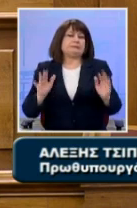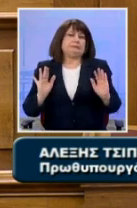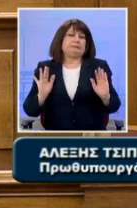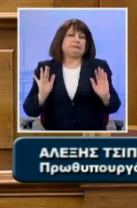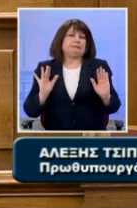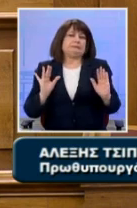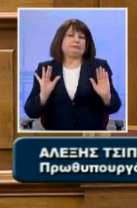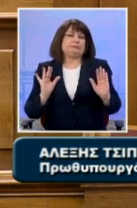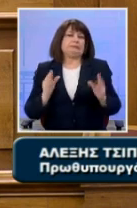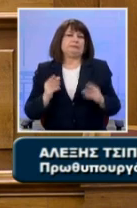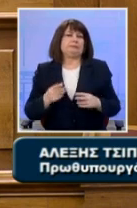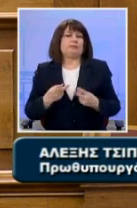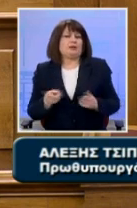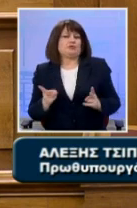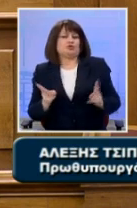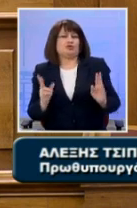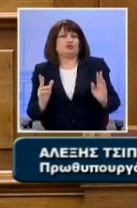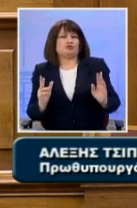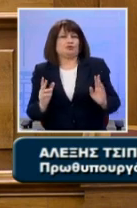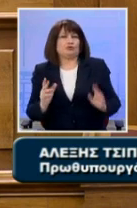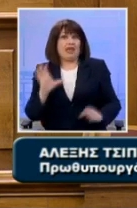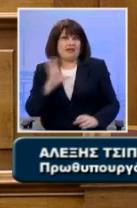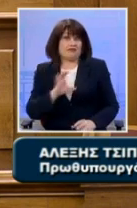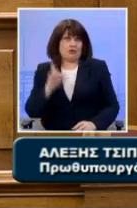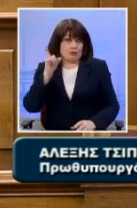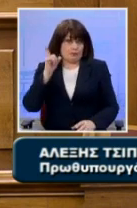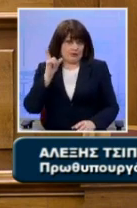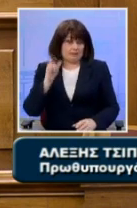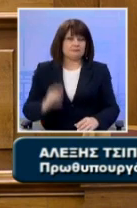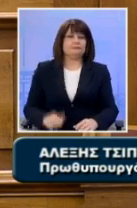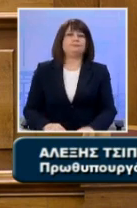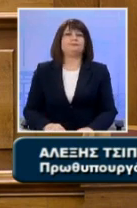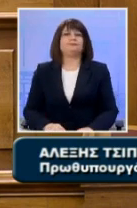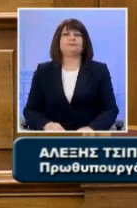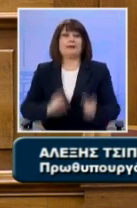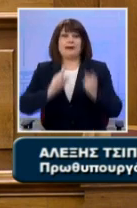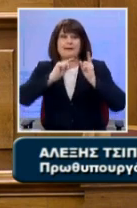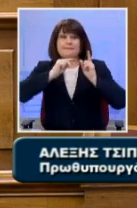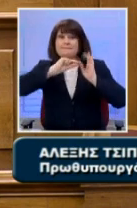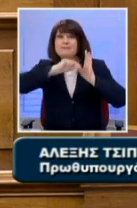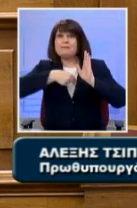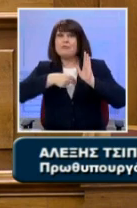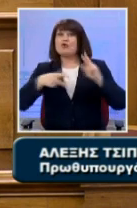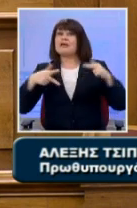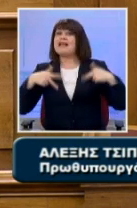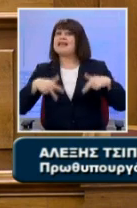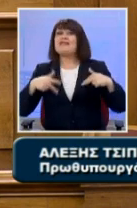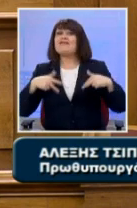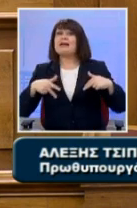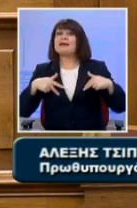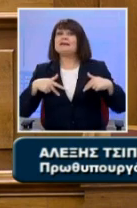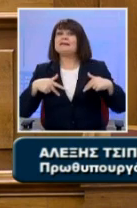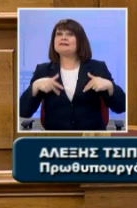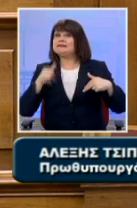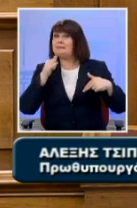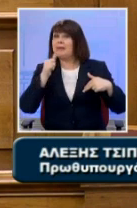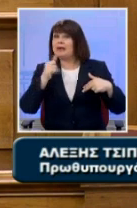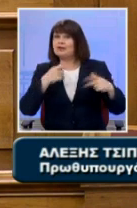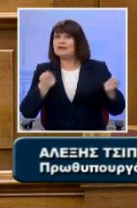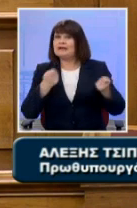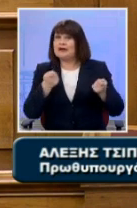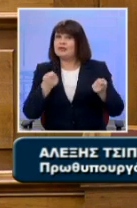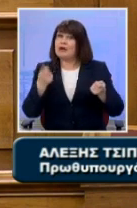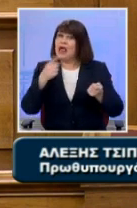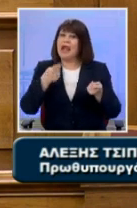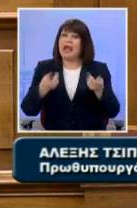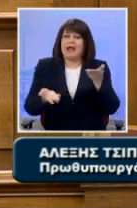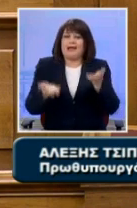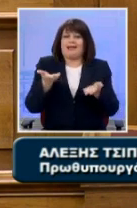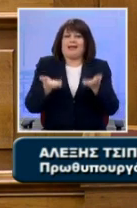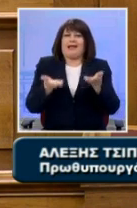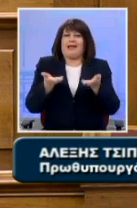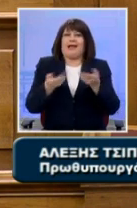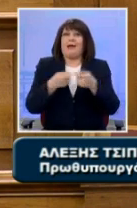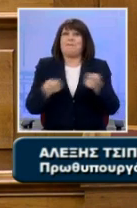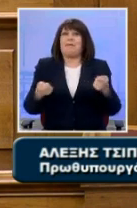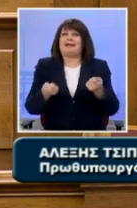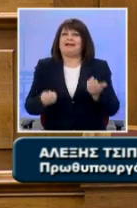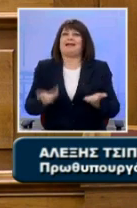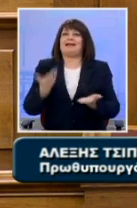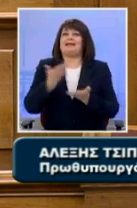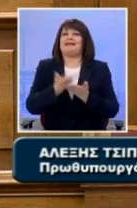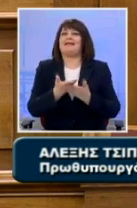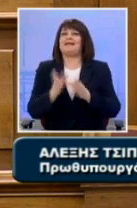Γιατί οι κυβερνήσεις των μνημονίων, ξέρετε, είχαν πάντοτε ισοδύναμα μέτρα να